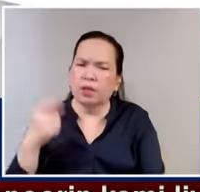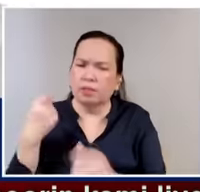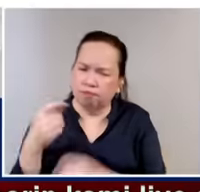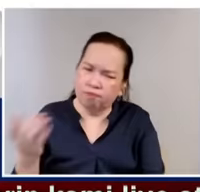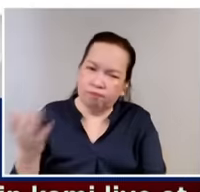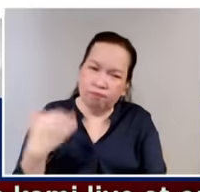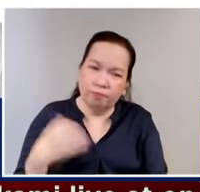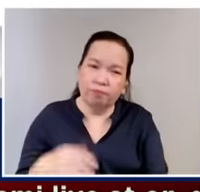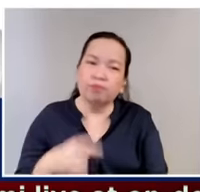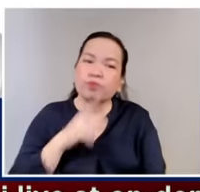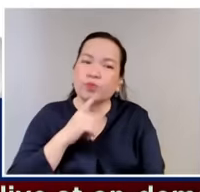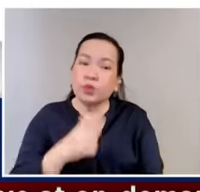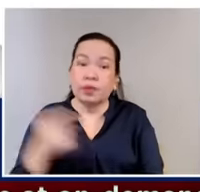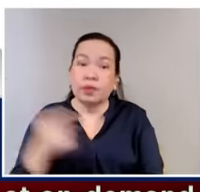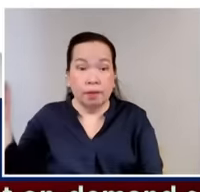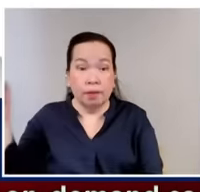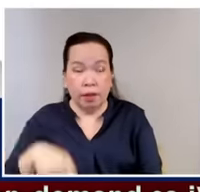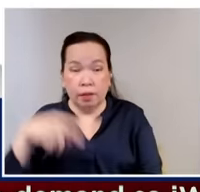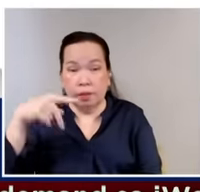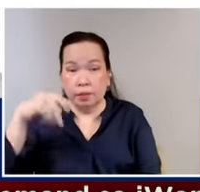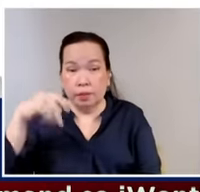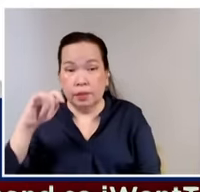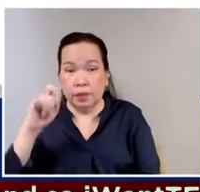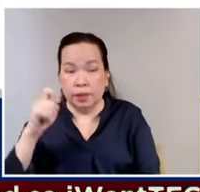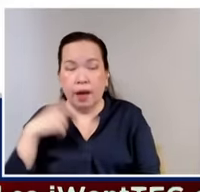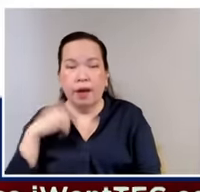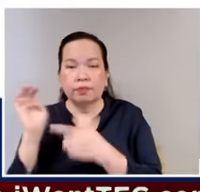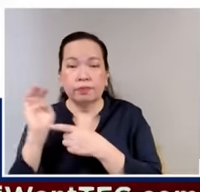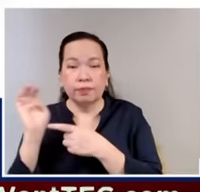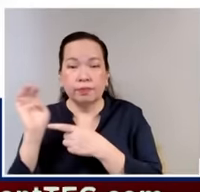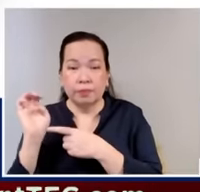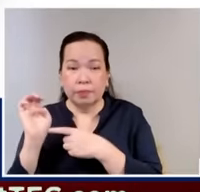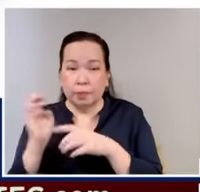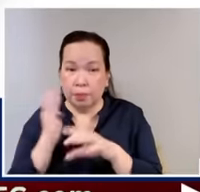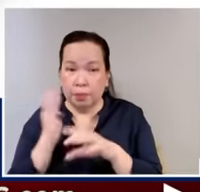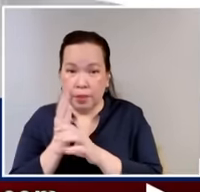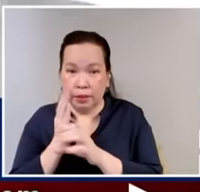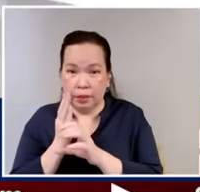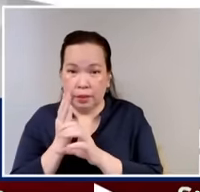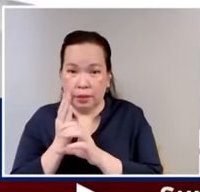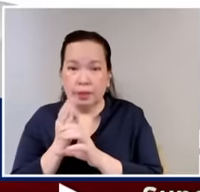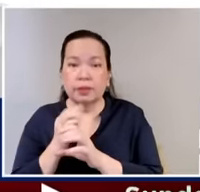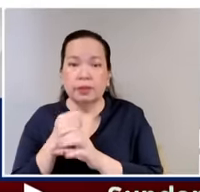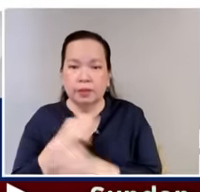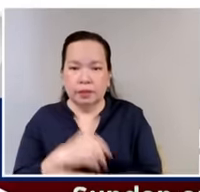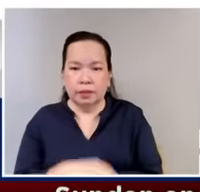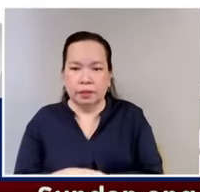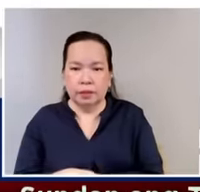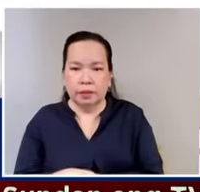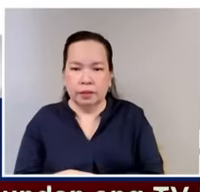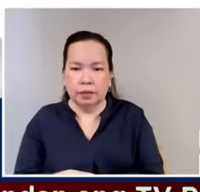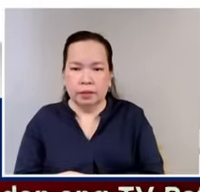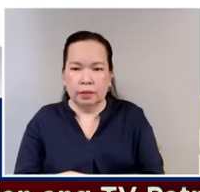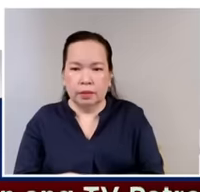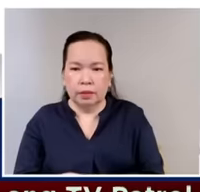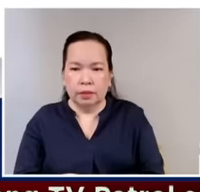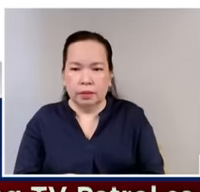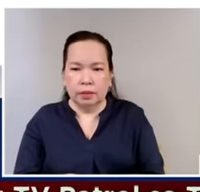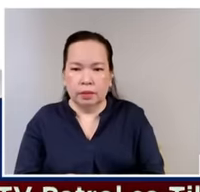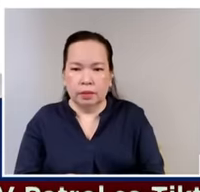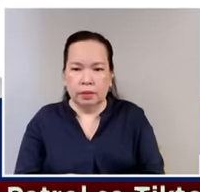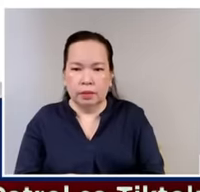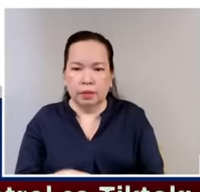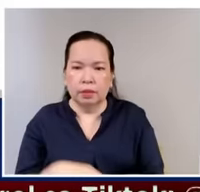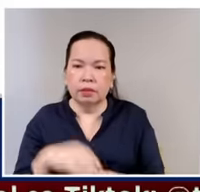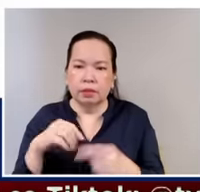silang masasakyan. Kasi nga may mga naka-standby units tayo and ang LTFRB mag-iissue ng special permits. Kaya ang panawagan natin sa mga pasahero natin, huwag kayong mainip, huwag